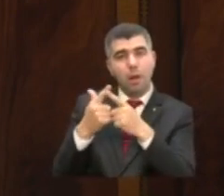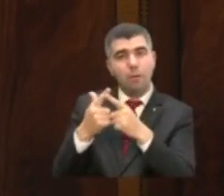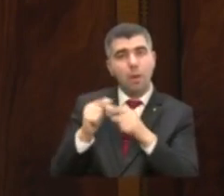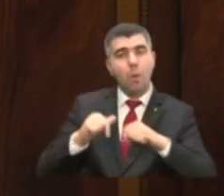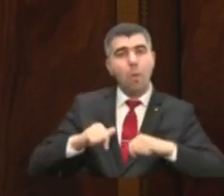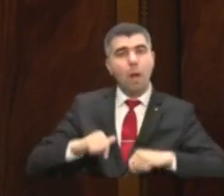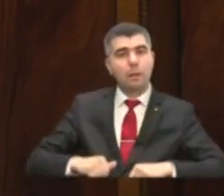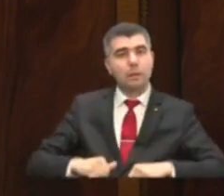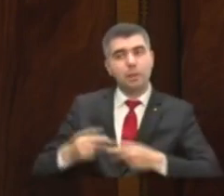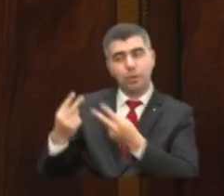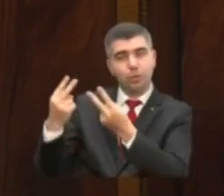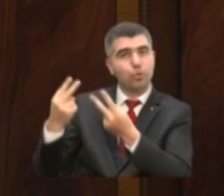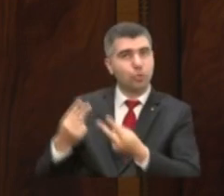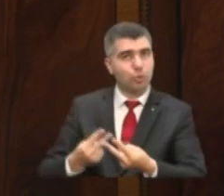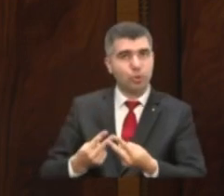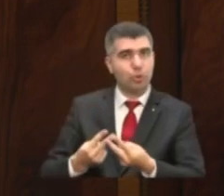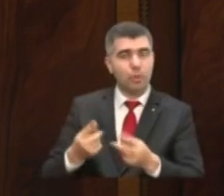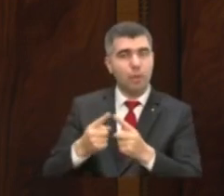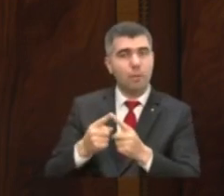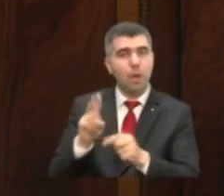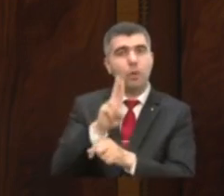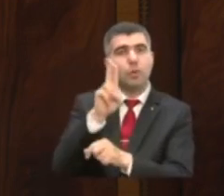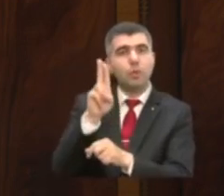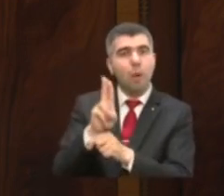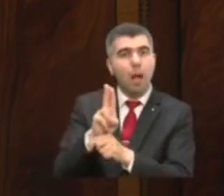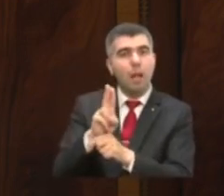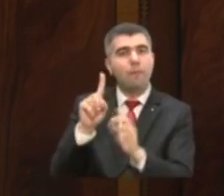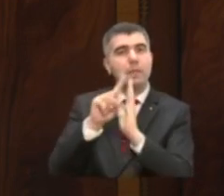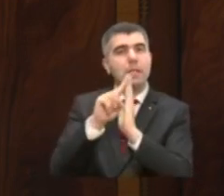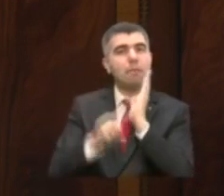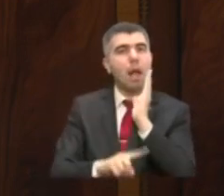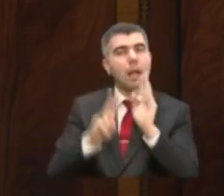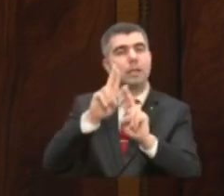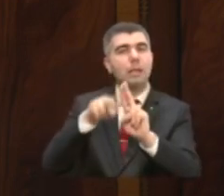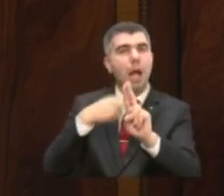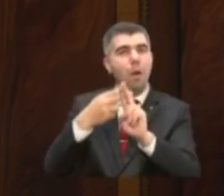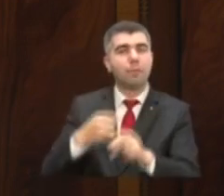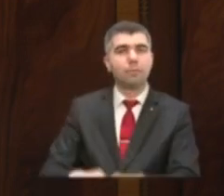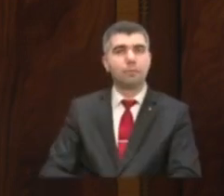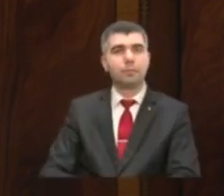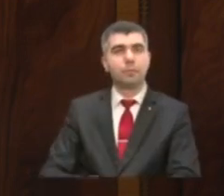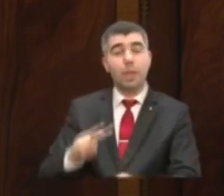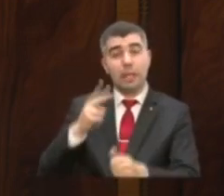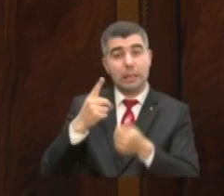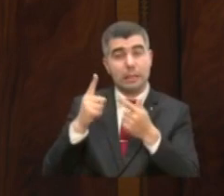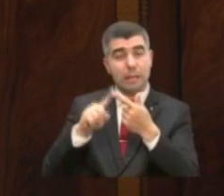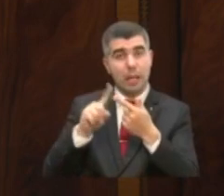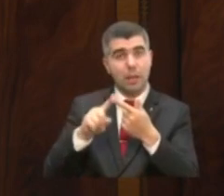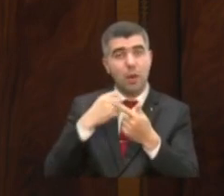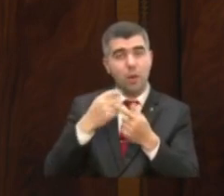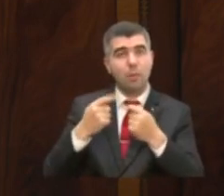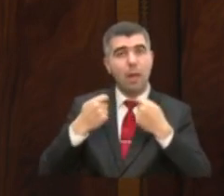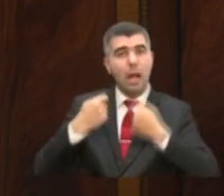الوزراء كيجيو أسبوعيا، اش غادي يجاوبوا الوزراء إلا ولا رئيس الحكومة كيجاوب على كل شيء أولا. ثانيا رئيس الحكومة منذ